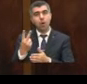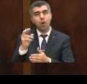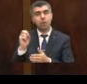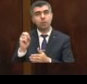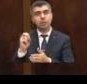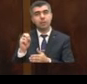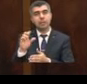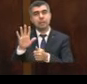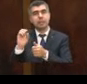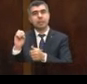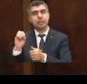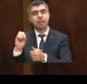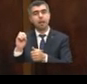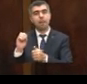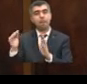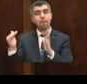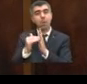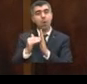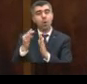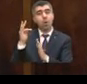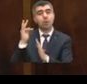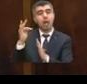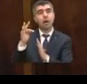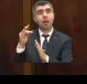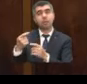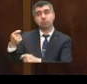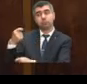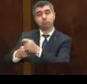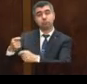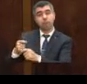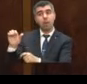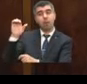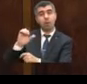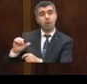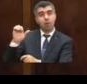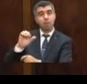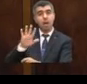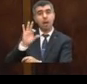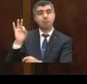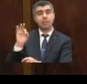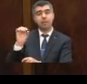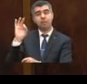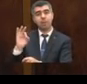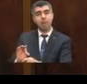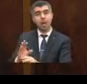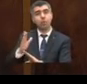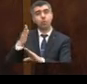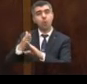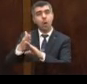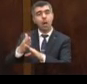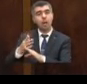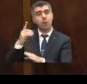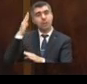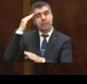قطار سنوياً من احتياجاتنا من الخارج، وكذلك 50% من السكر وأزيد من 90% من الزيوت،